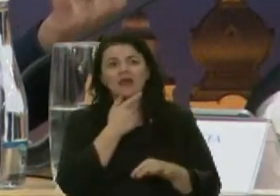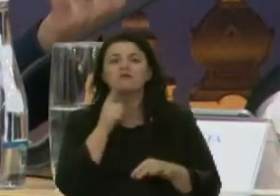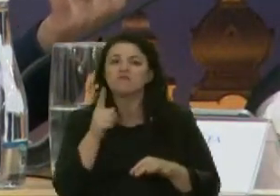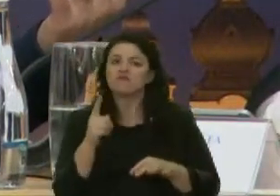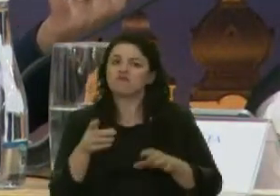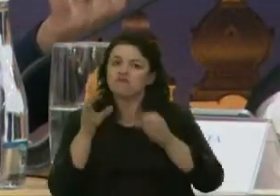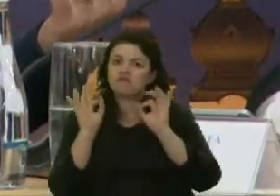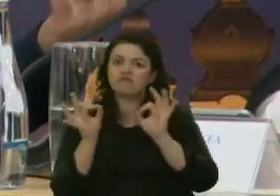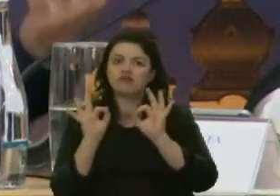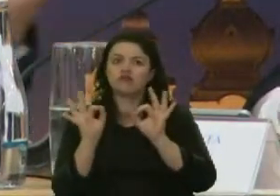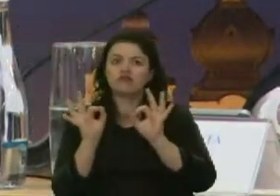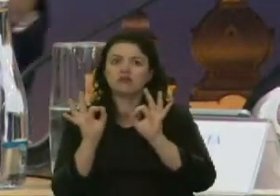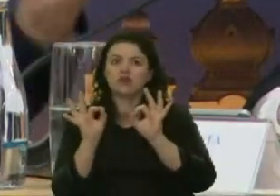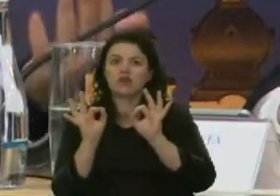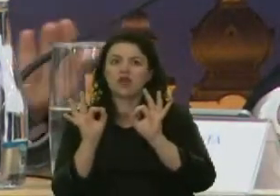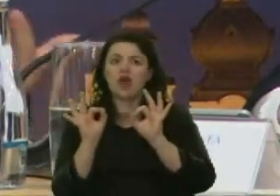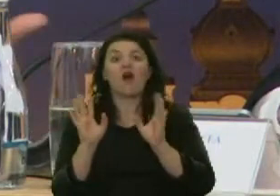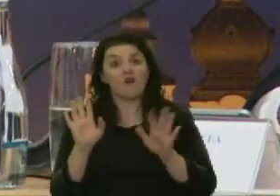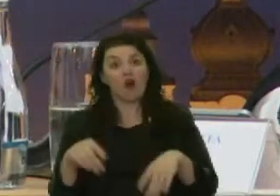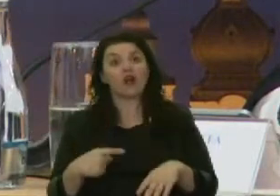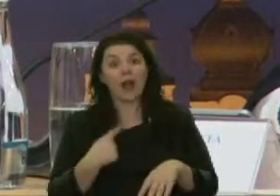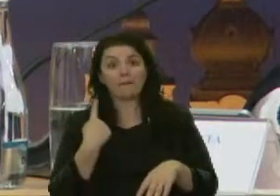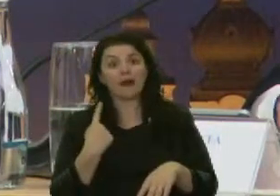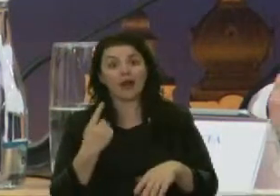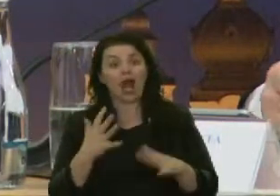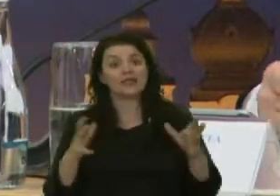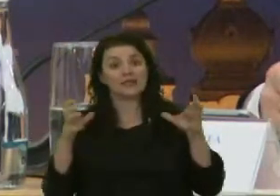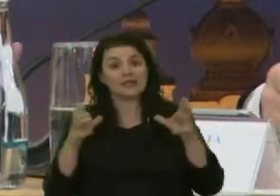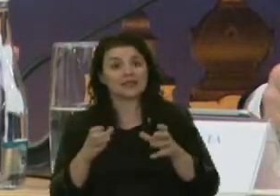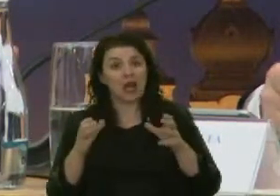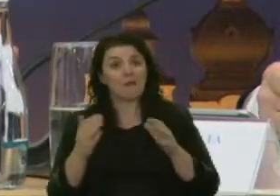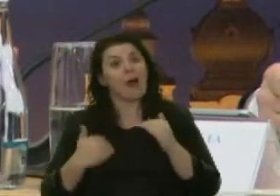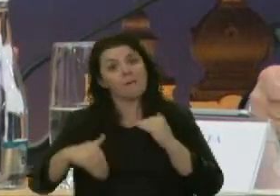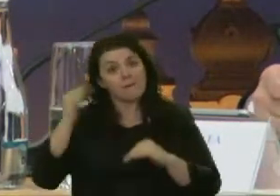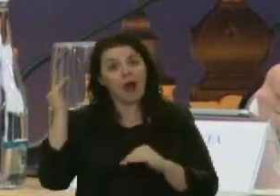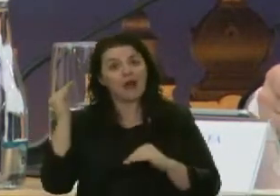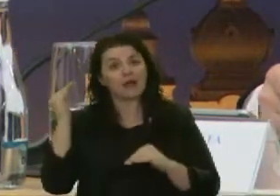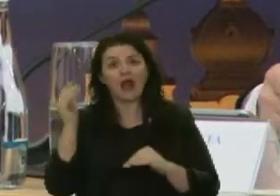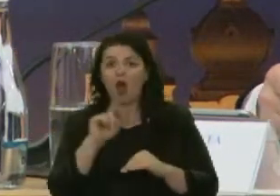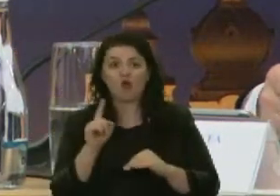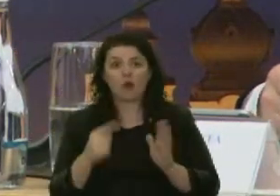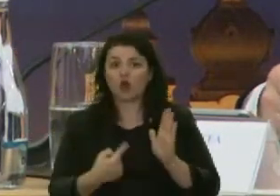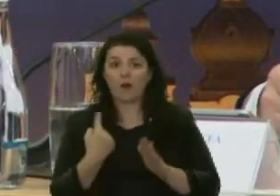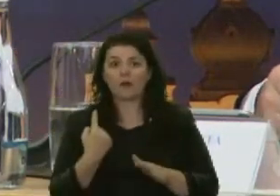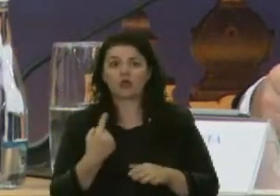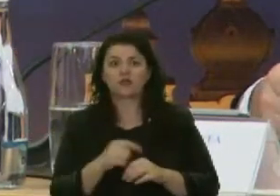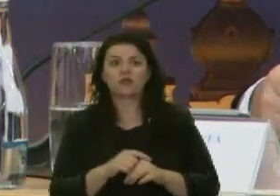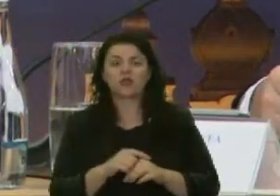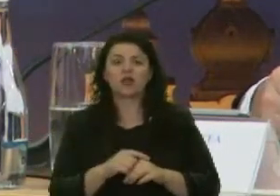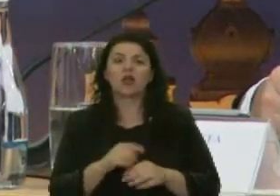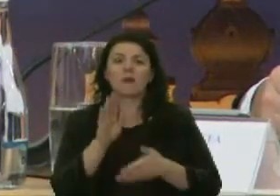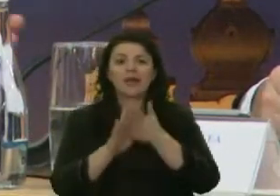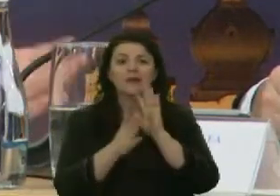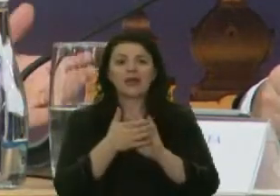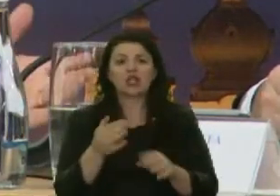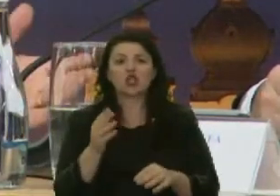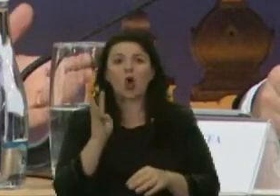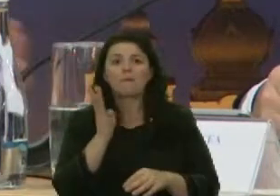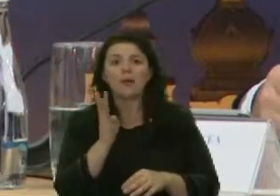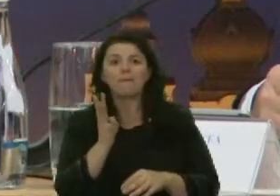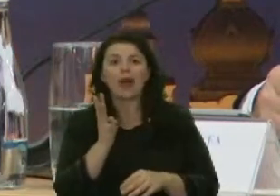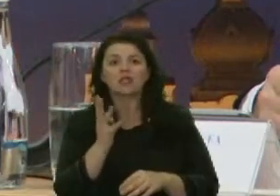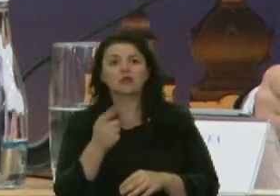exactă în România vor apărea probabil și alte săi mai mari decât cea de la deocamdată n au apărut Dar dacă am terminat o în 2014 ată sunt 10 ani de când